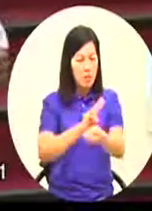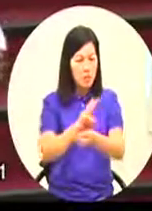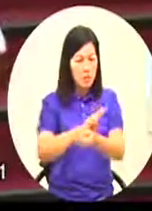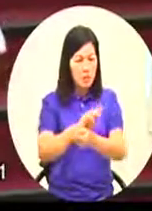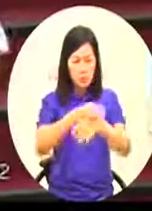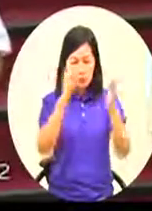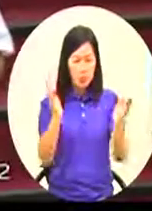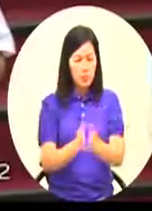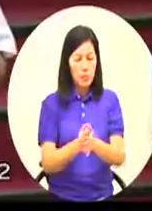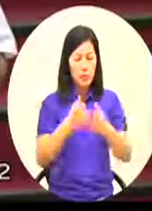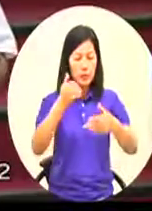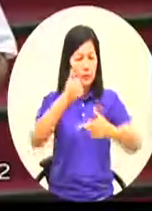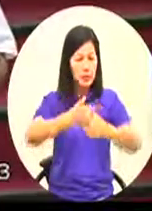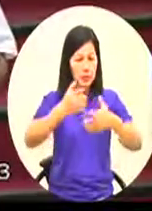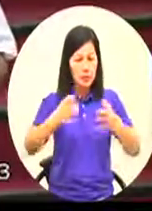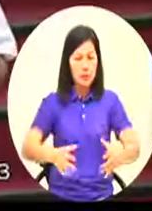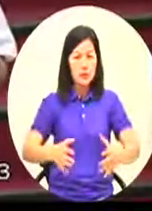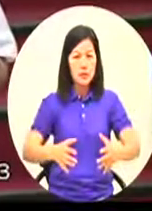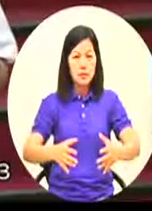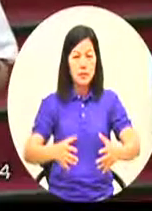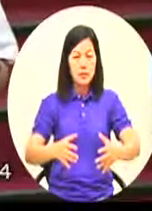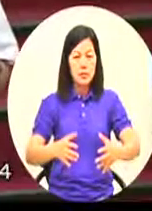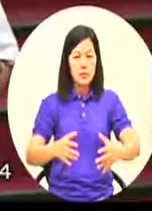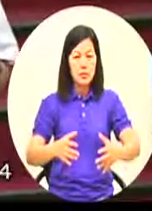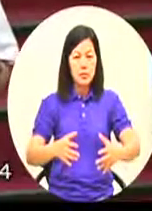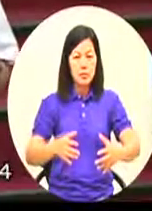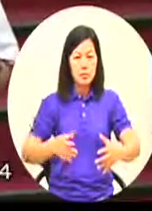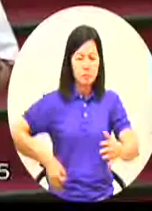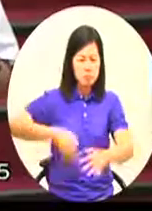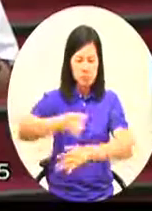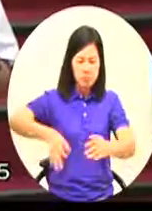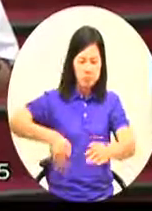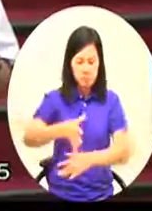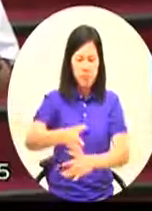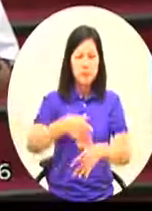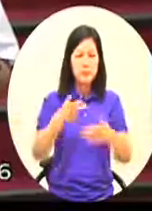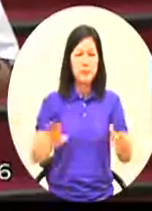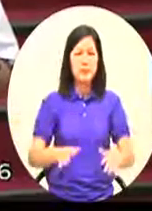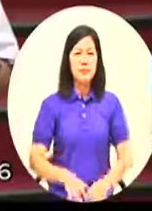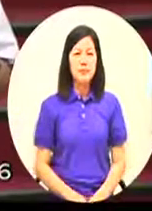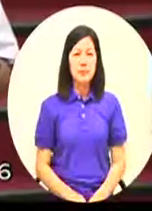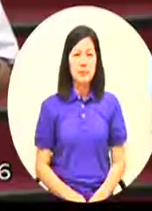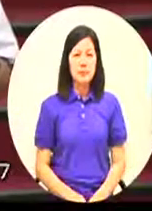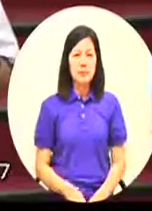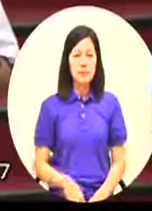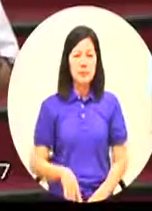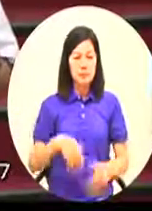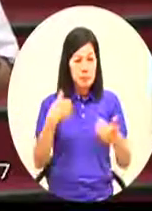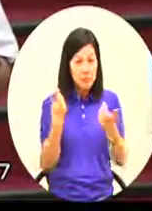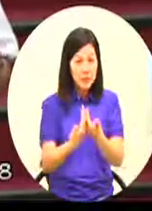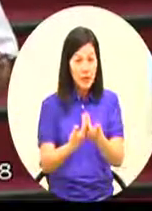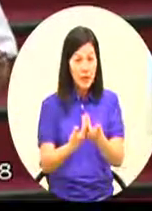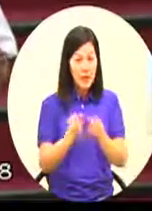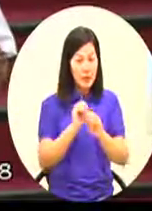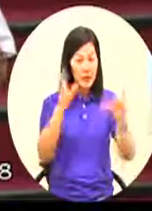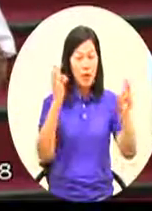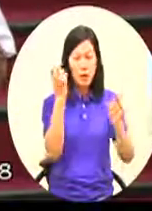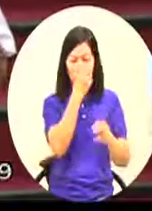所有的建设非常非常的多。相反的，贸管